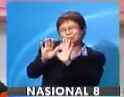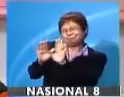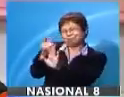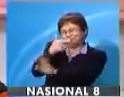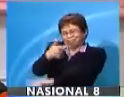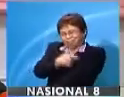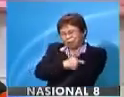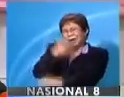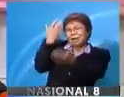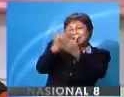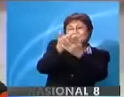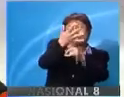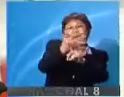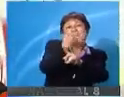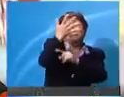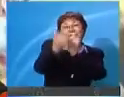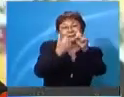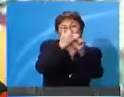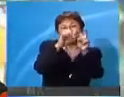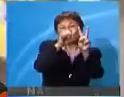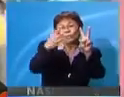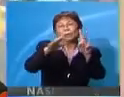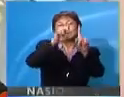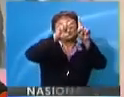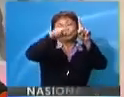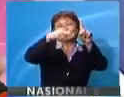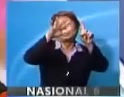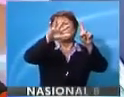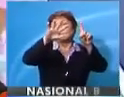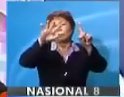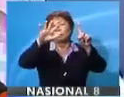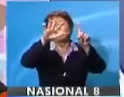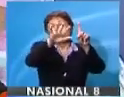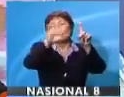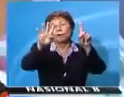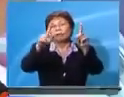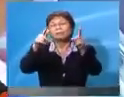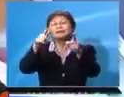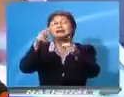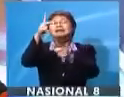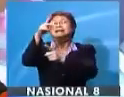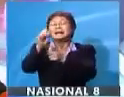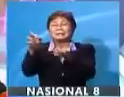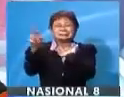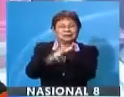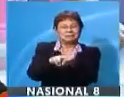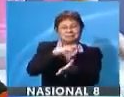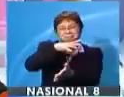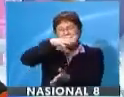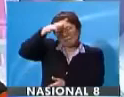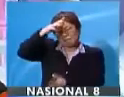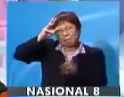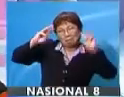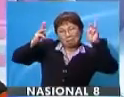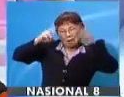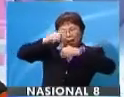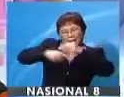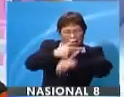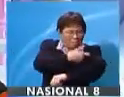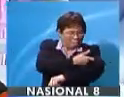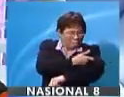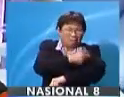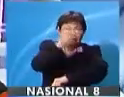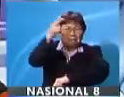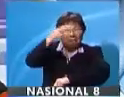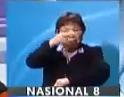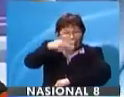manakala sehingga Mei pada tahun ini sahaja 1,054 kes direkodkan. Ibu bapa dikatakan bimbang mengenai status